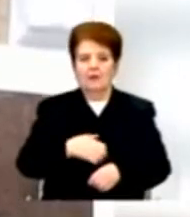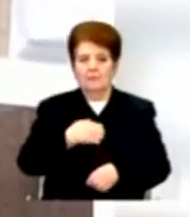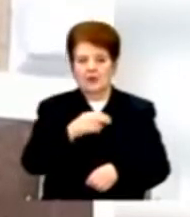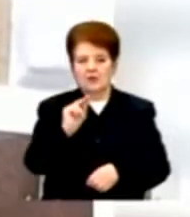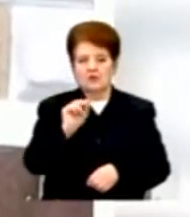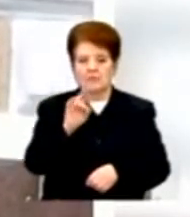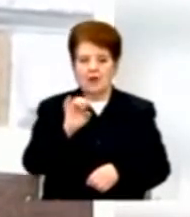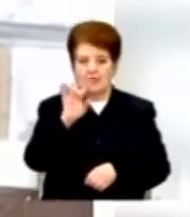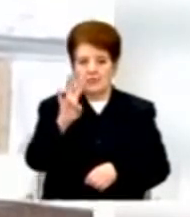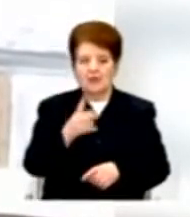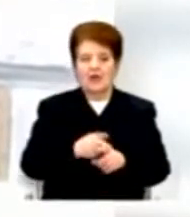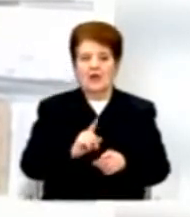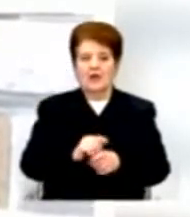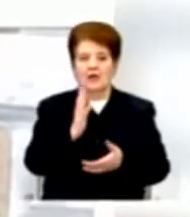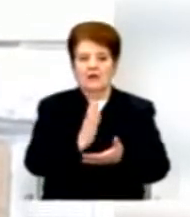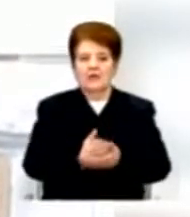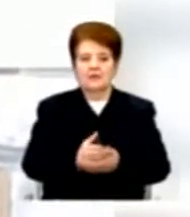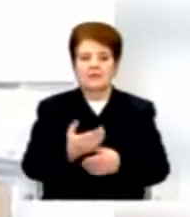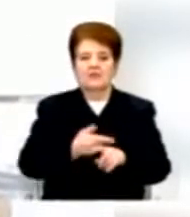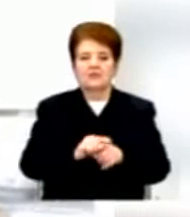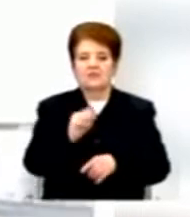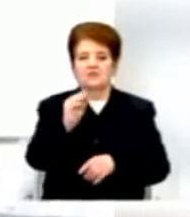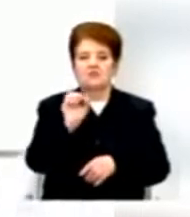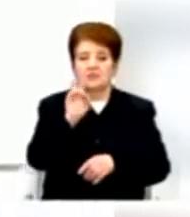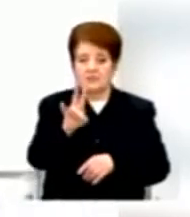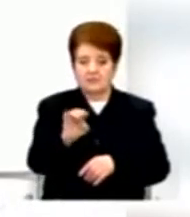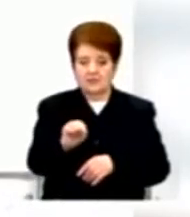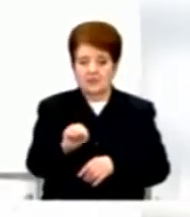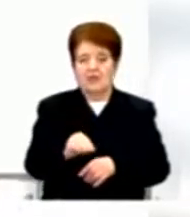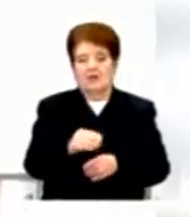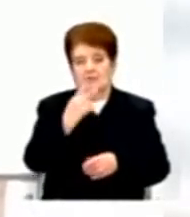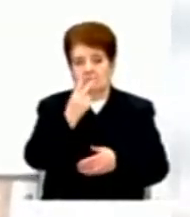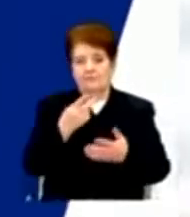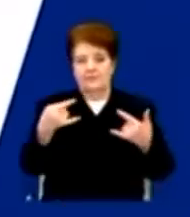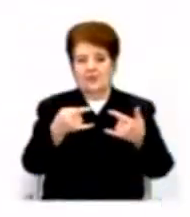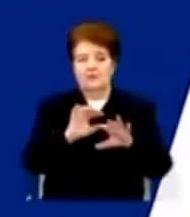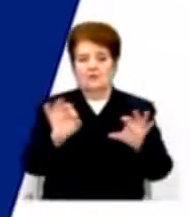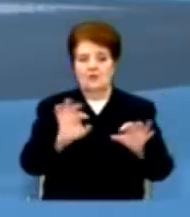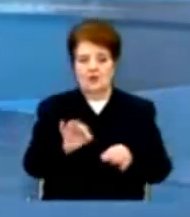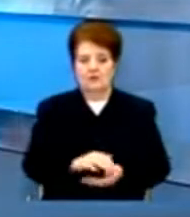Ion Ceban. Care este semnificația acestui gest, aflați din Telejurnal.